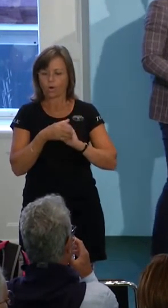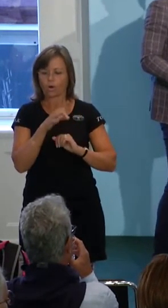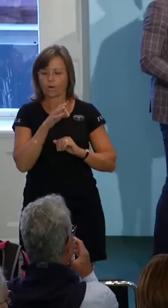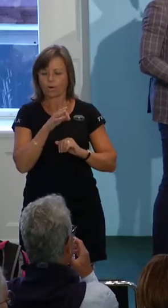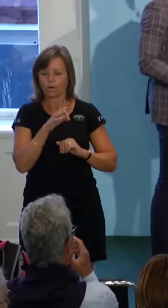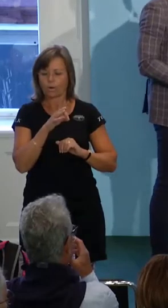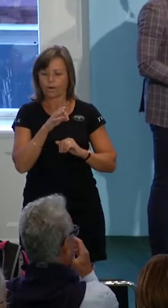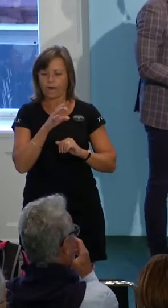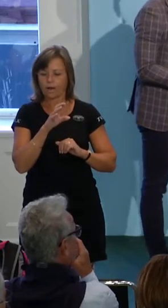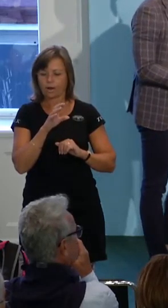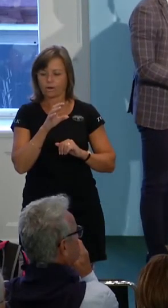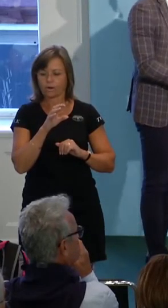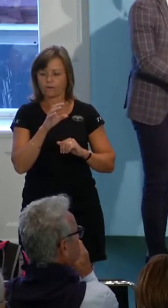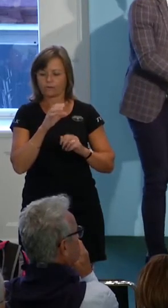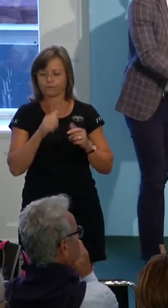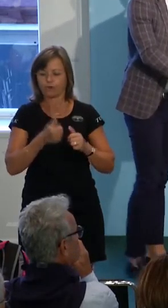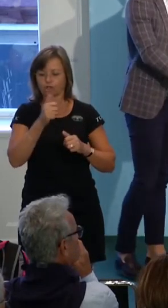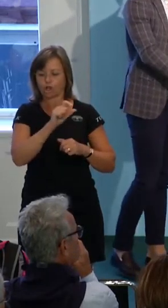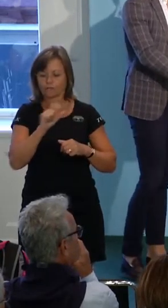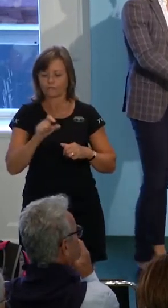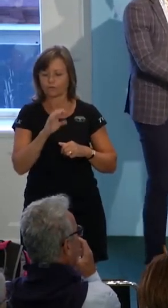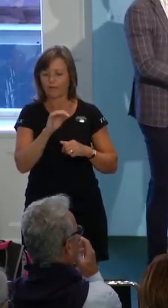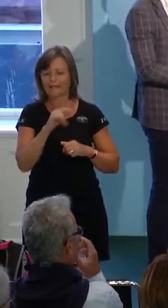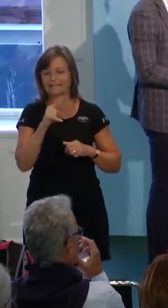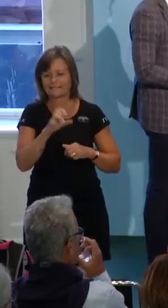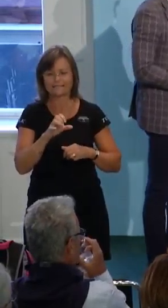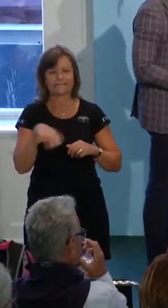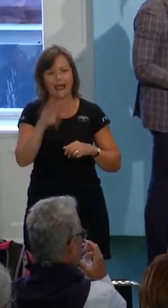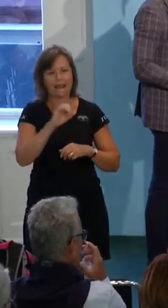HR-direktör på företaget Axis. Välkomna upp alla tre.